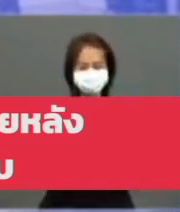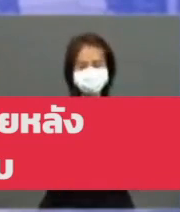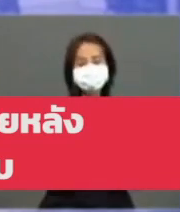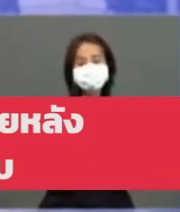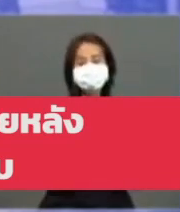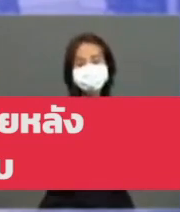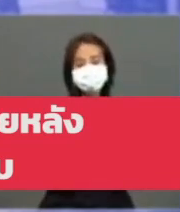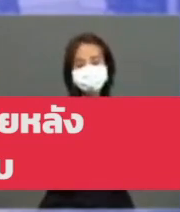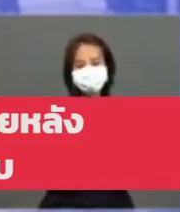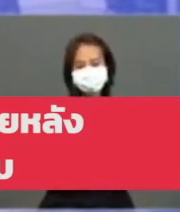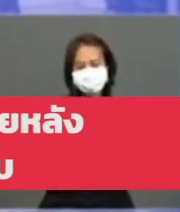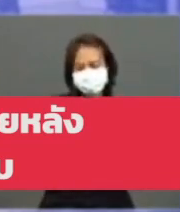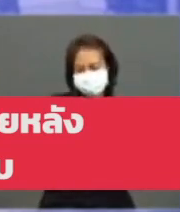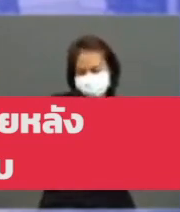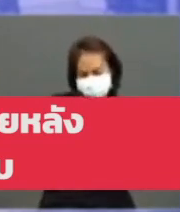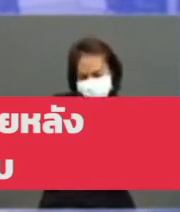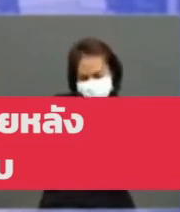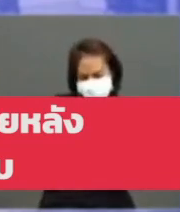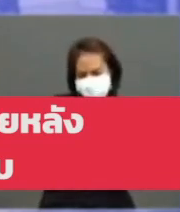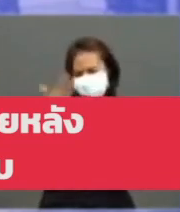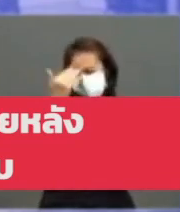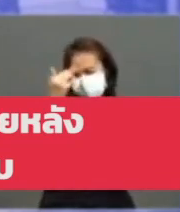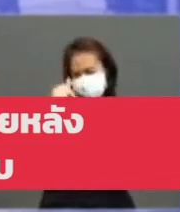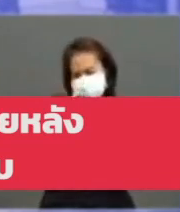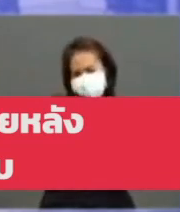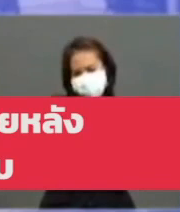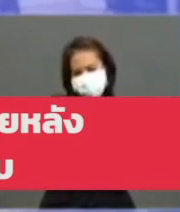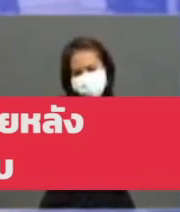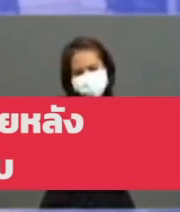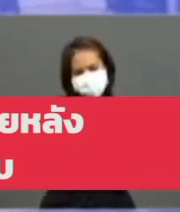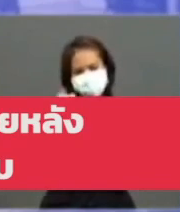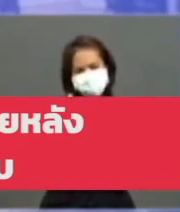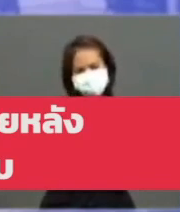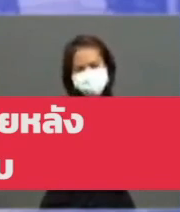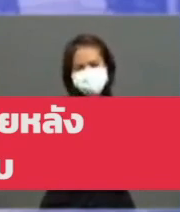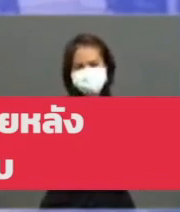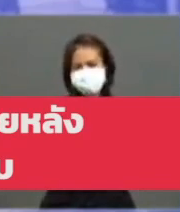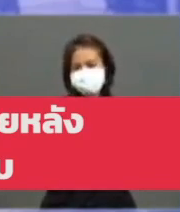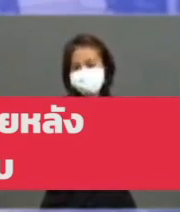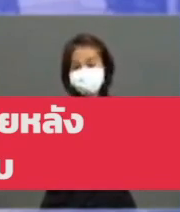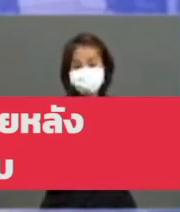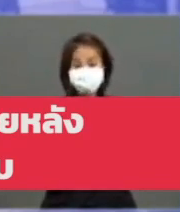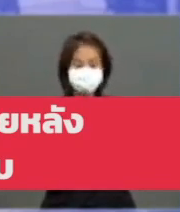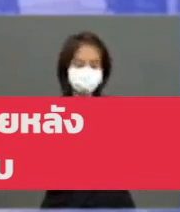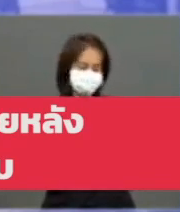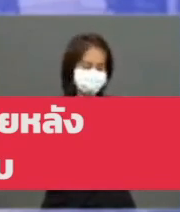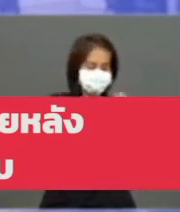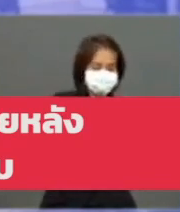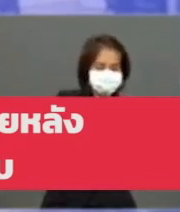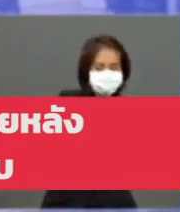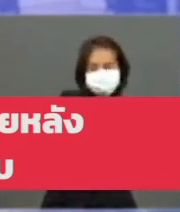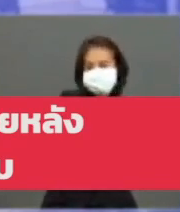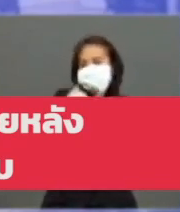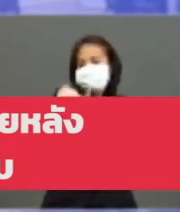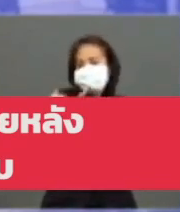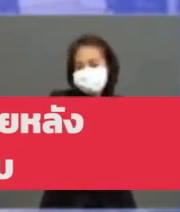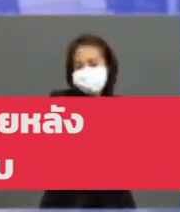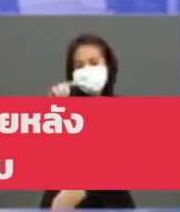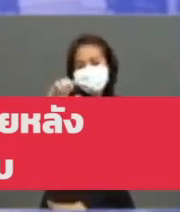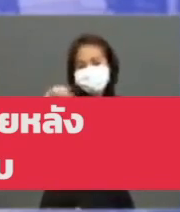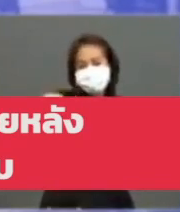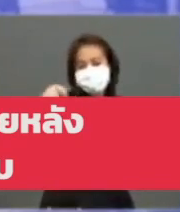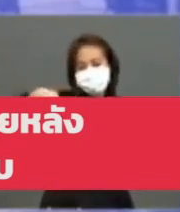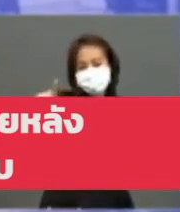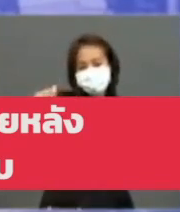ล้านโดสซึ่งการเกิดเหตุการณ์ไม่พึงประสงค์อาจเกิดขึ้นได้แต่ไม่เท่ากับผลข้างเคียงและการแพ้วัคซีนซึ่งพบในอัตราที่น้อยกว่า